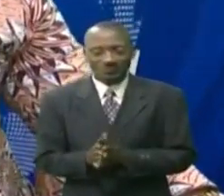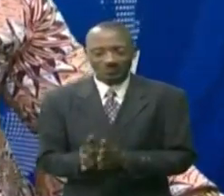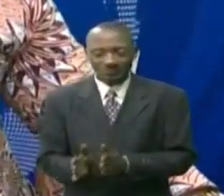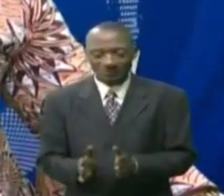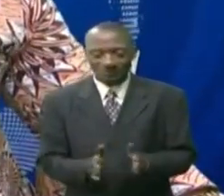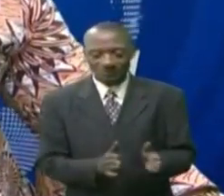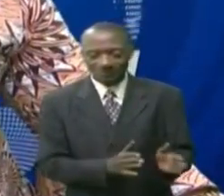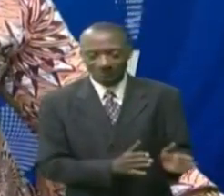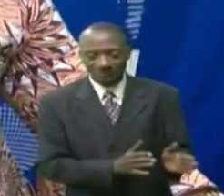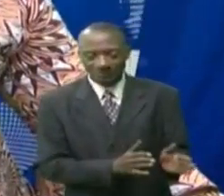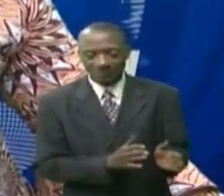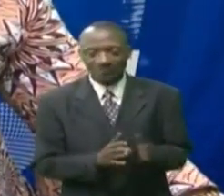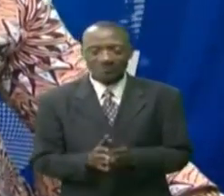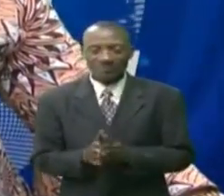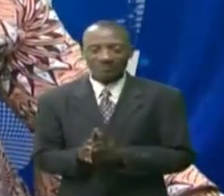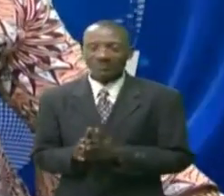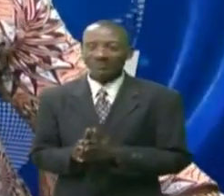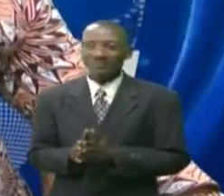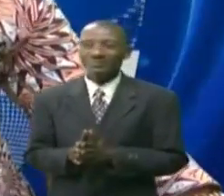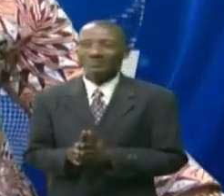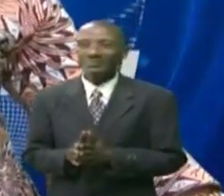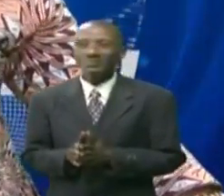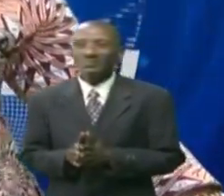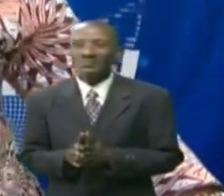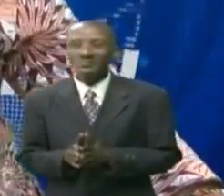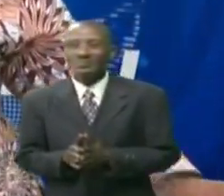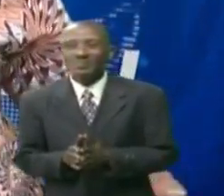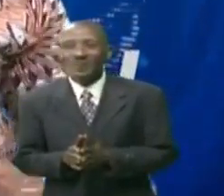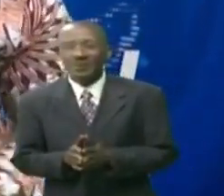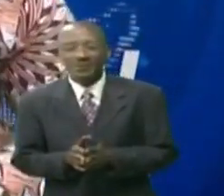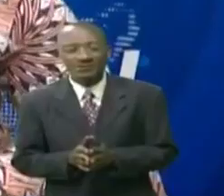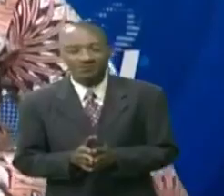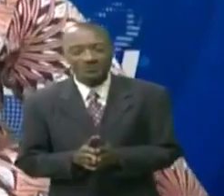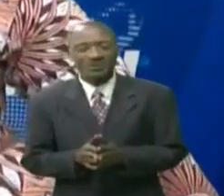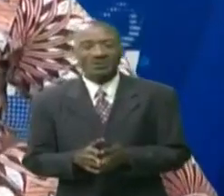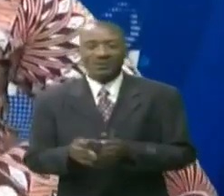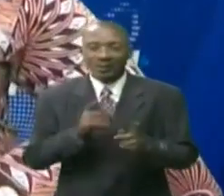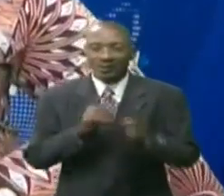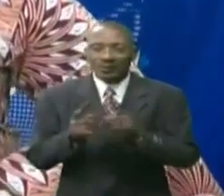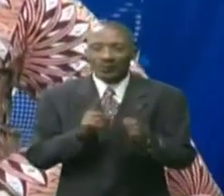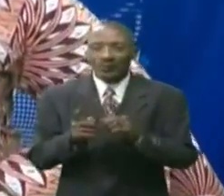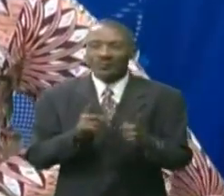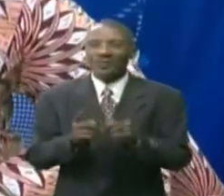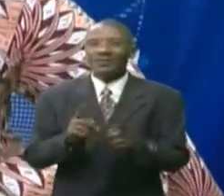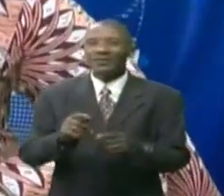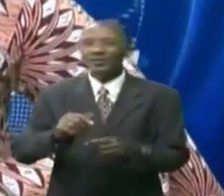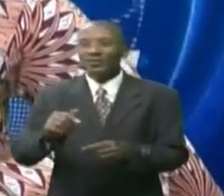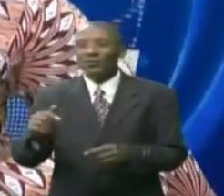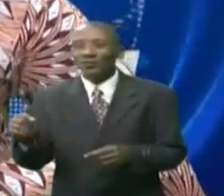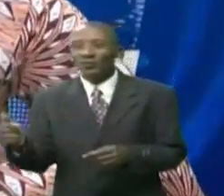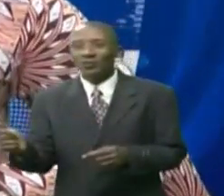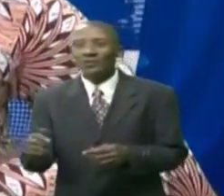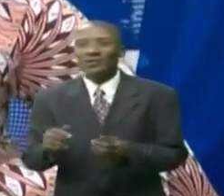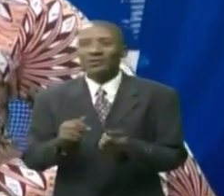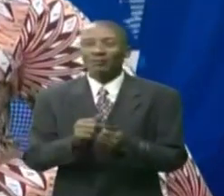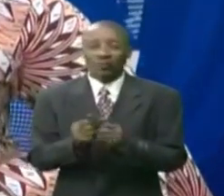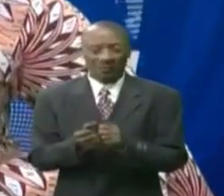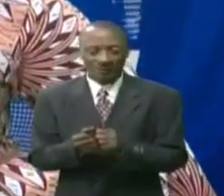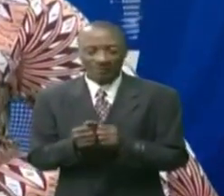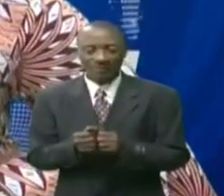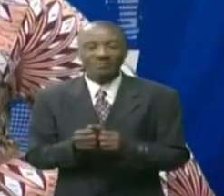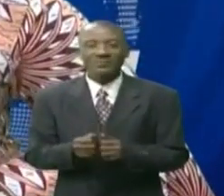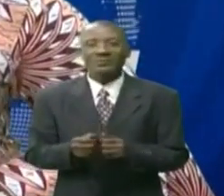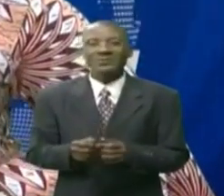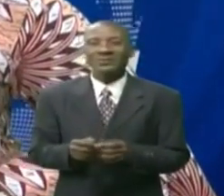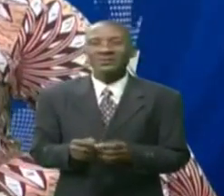Faire de l'agriculture un business pour lutter contre la pauvreté, c'est l'un des sujets abordés au DRC Agri Business